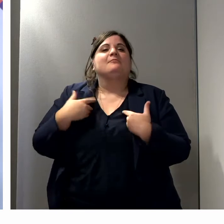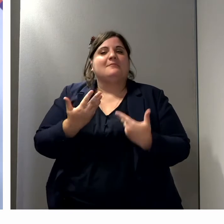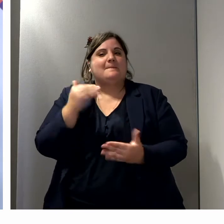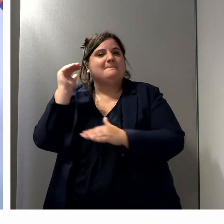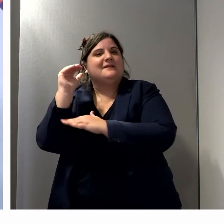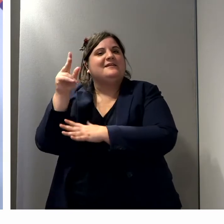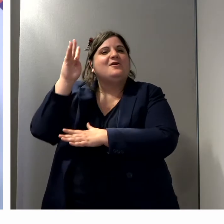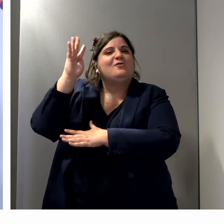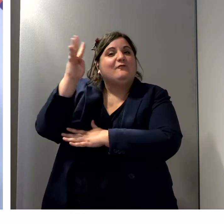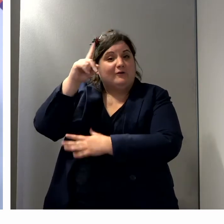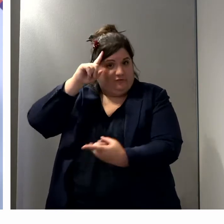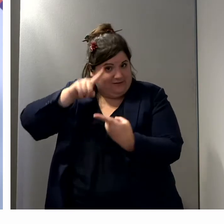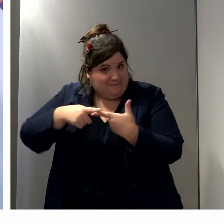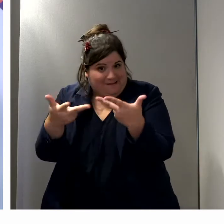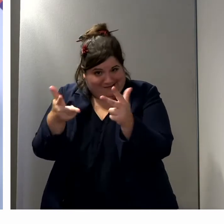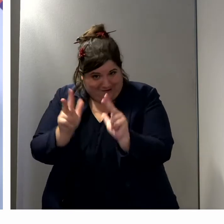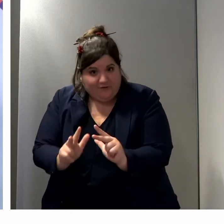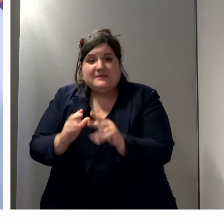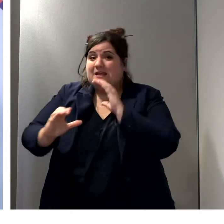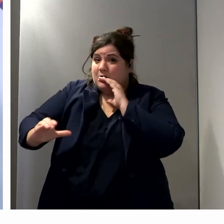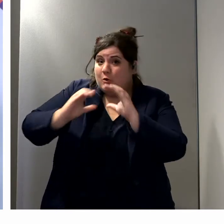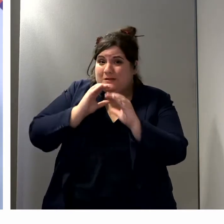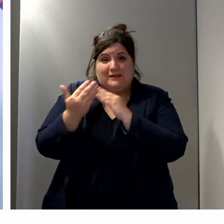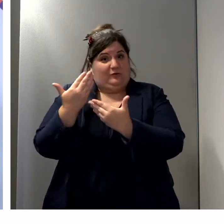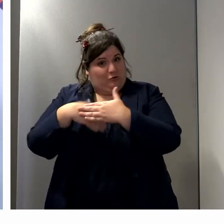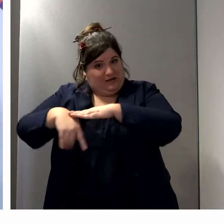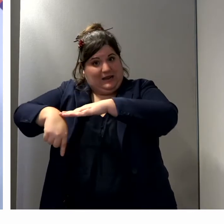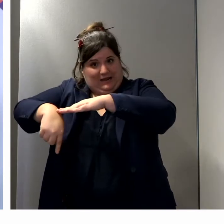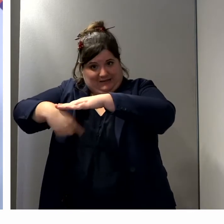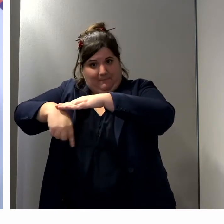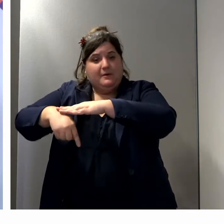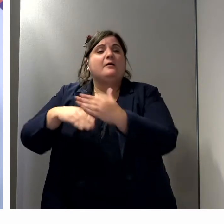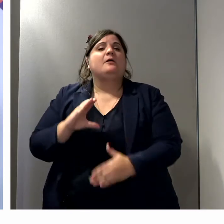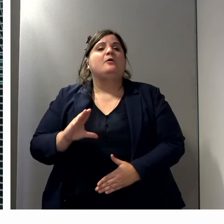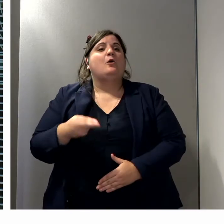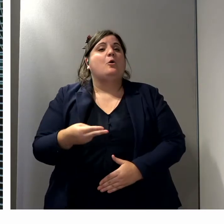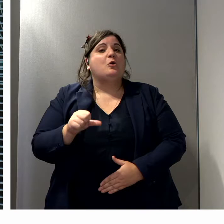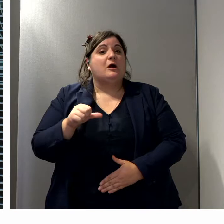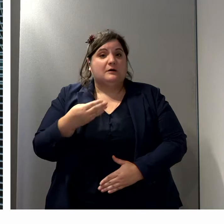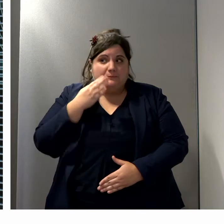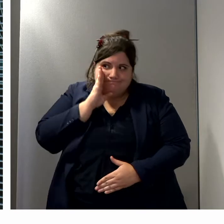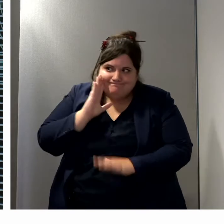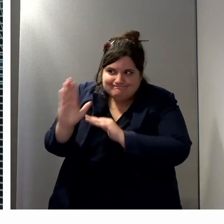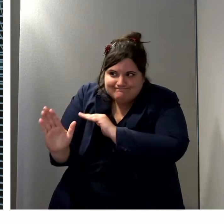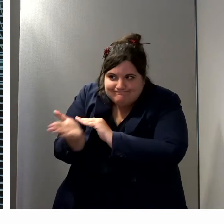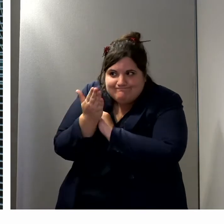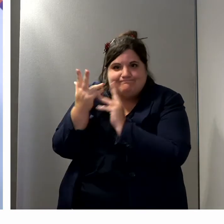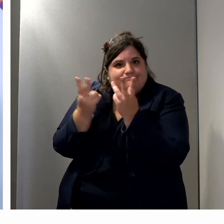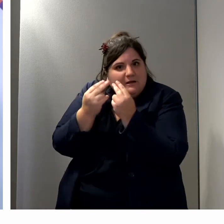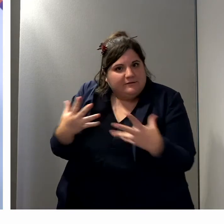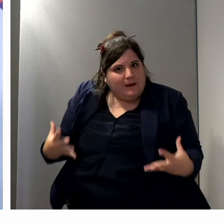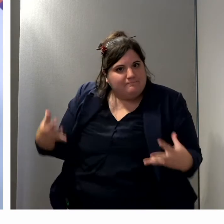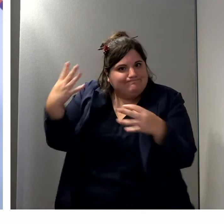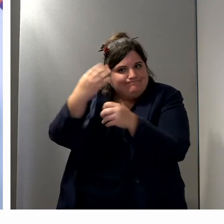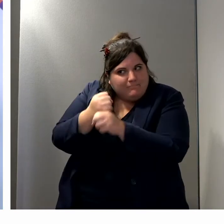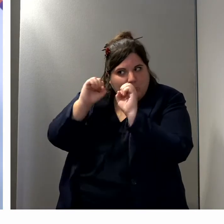et communication du CNAM. Jérôme, est-ce que vous pourriez présenter un peu vos activités et puis peut-être, je pense, de